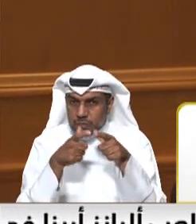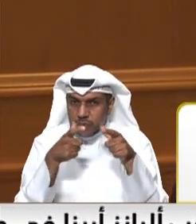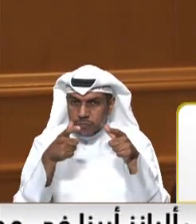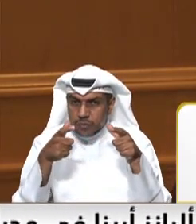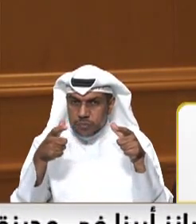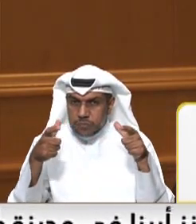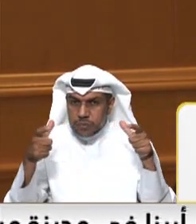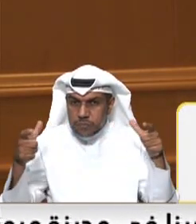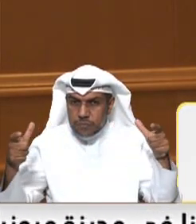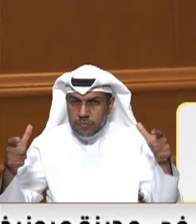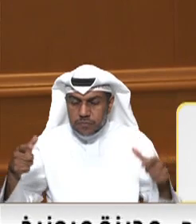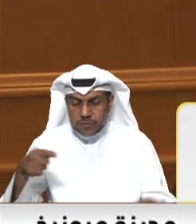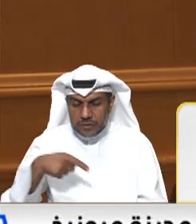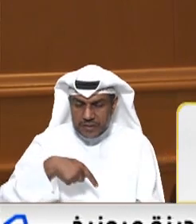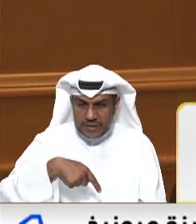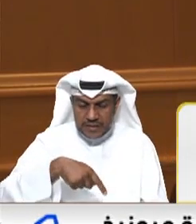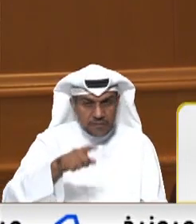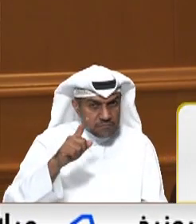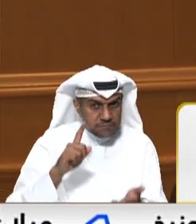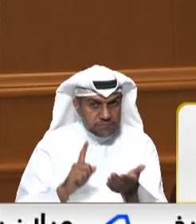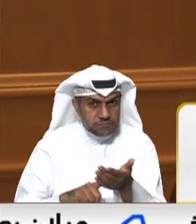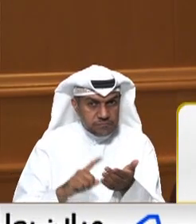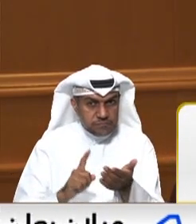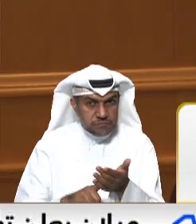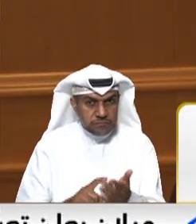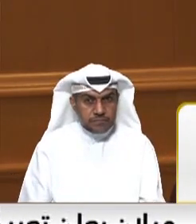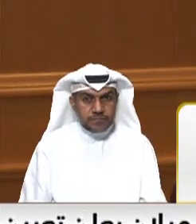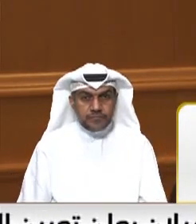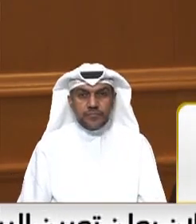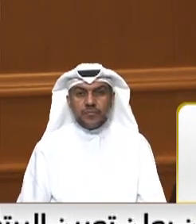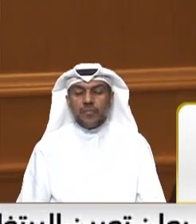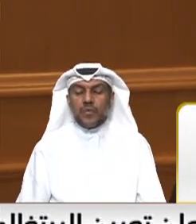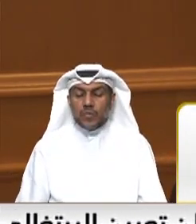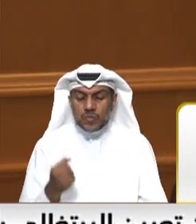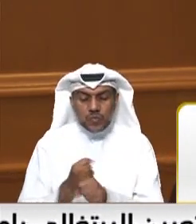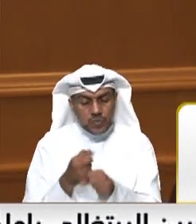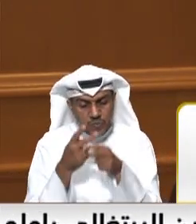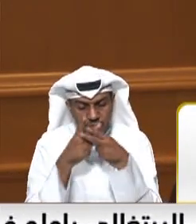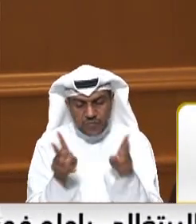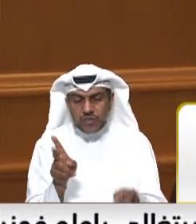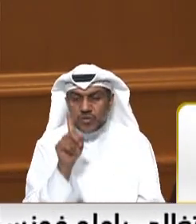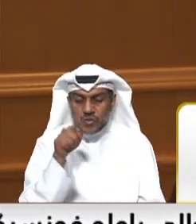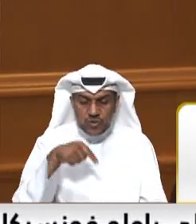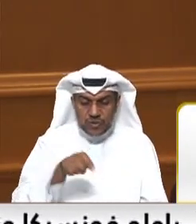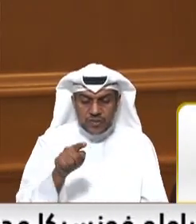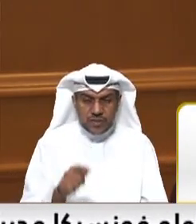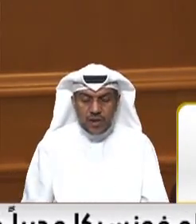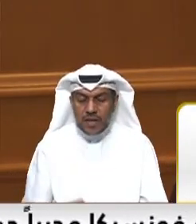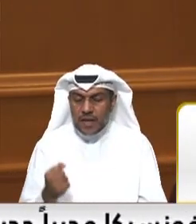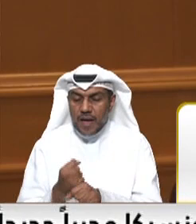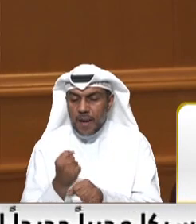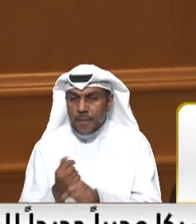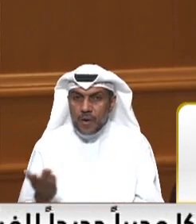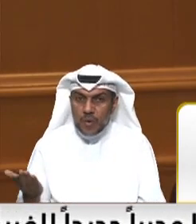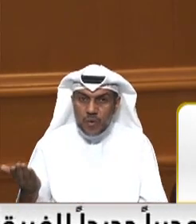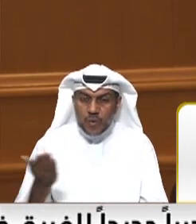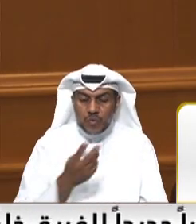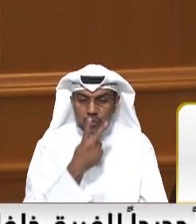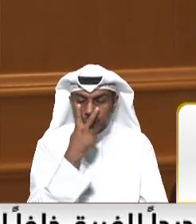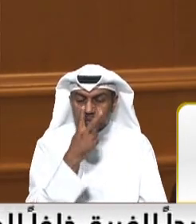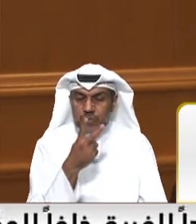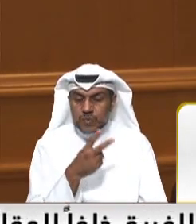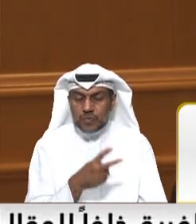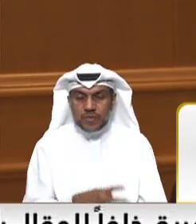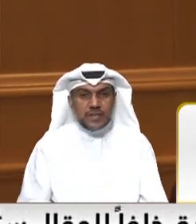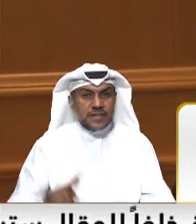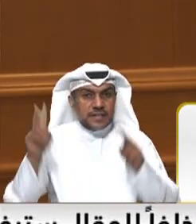في ديسمبر راح يكون طبعا المشروع شغال، وهذا راح يخدم اللي هو التعزيز